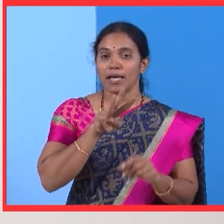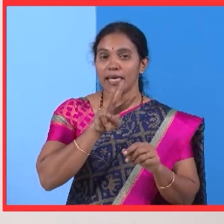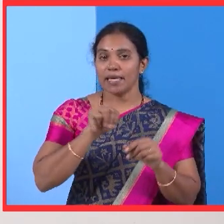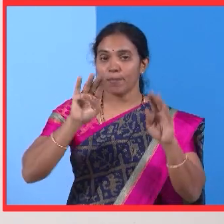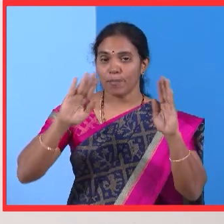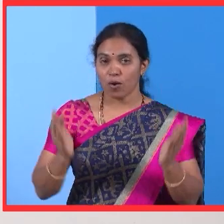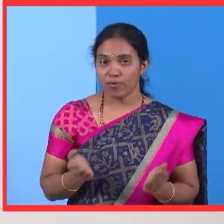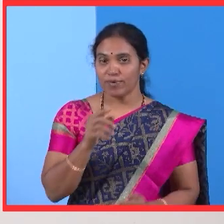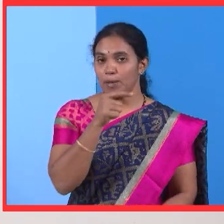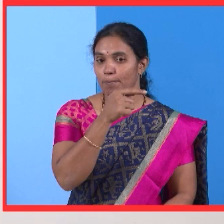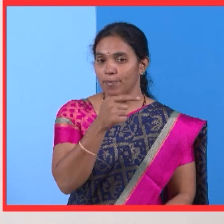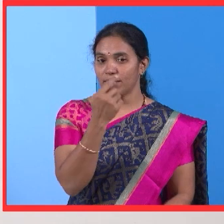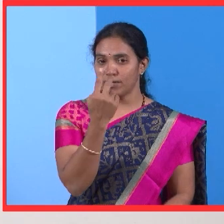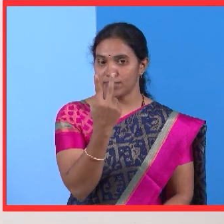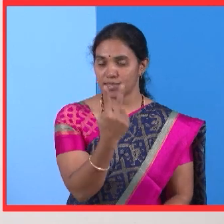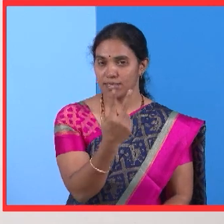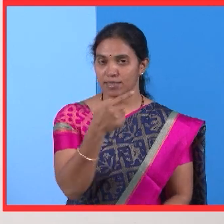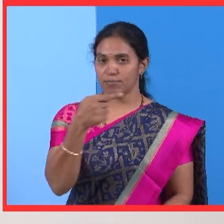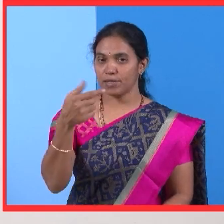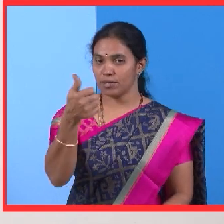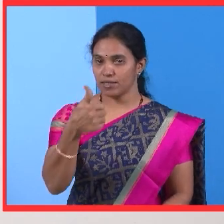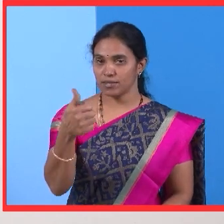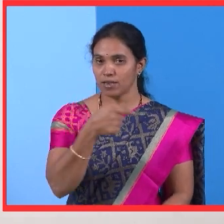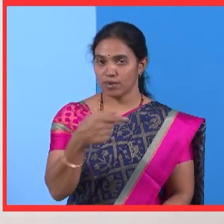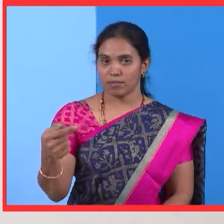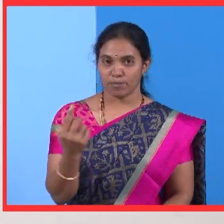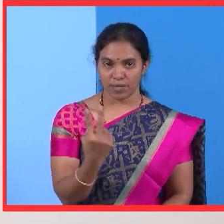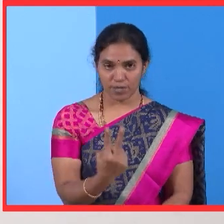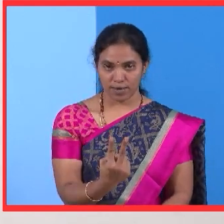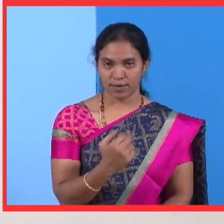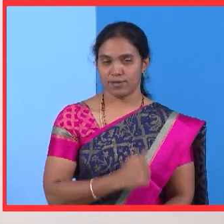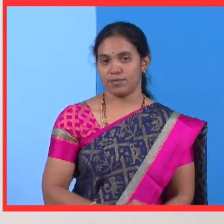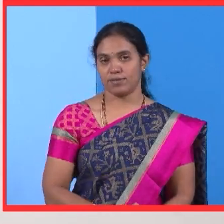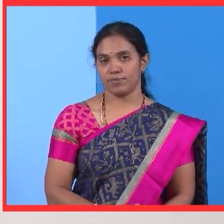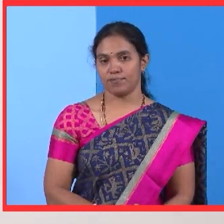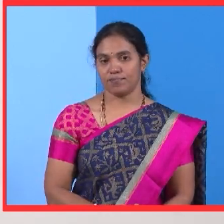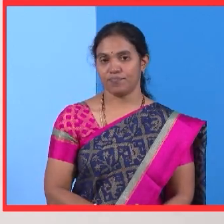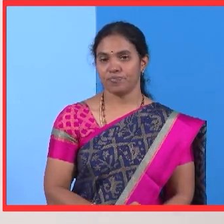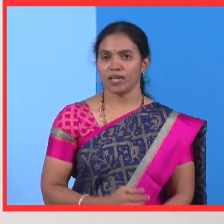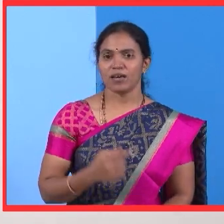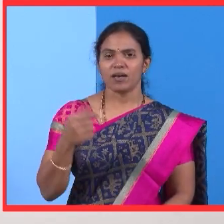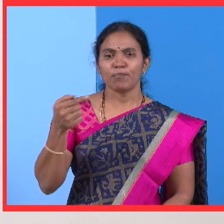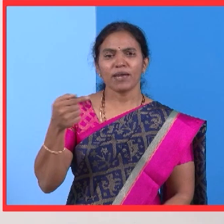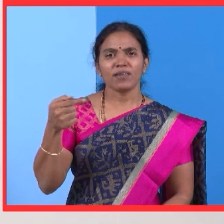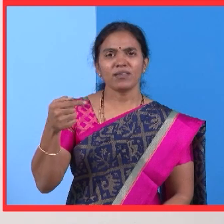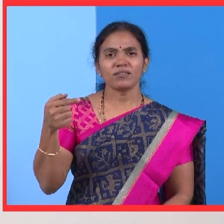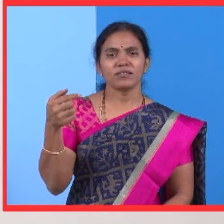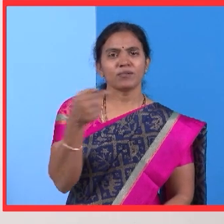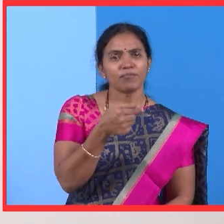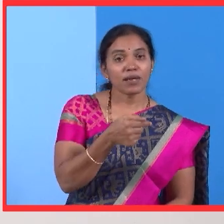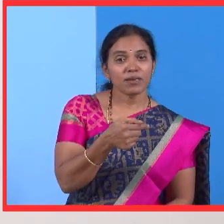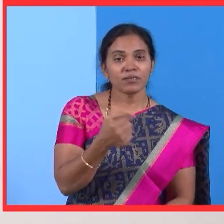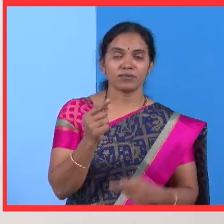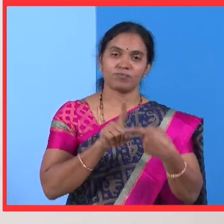எக்ஸ் டூ -6 பை 2 ப்ளஸ் ஆஃப் மைனஸு மைனஸு ப்ளஸ்